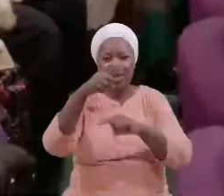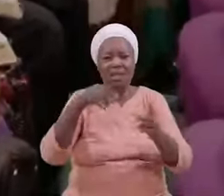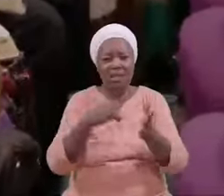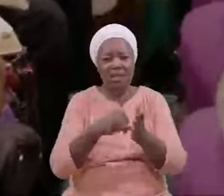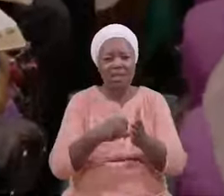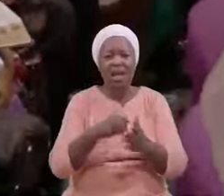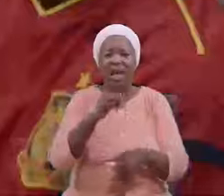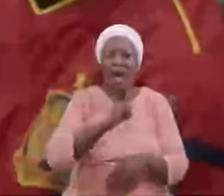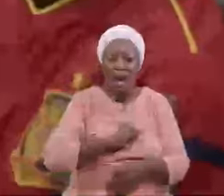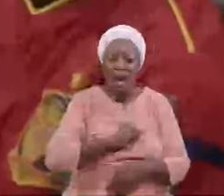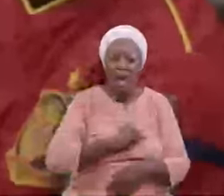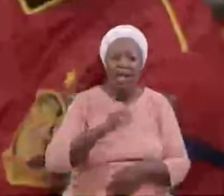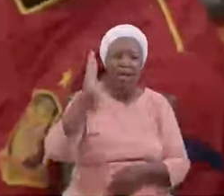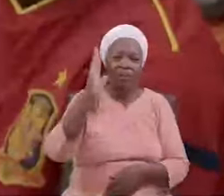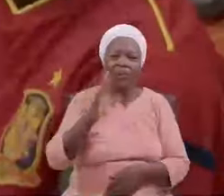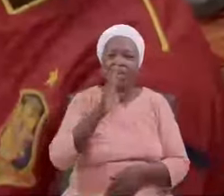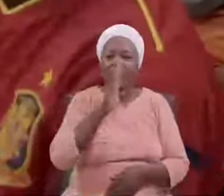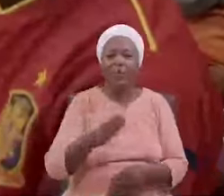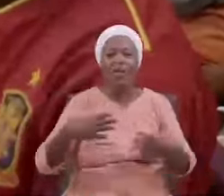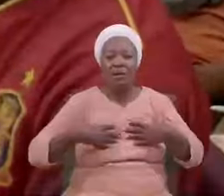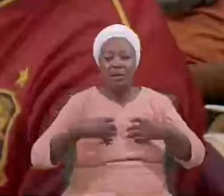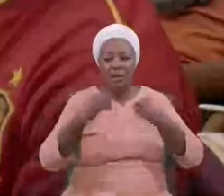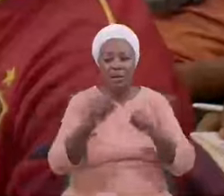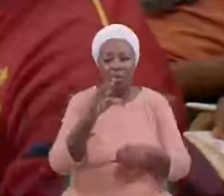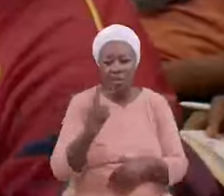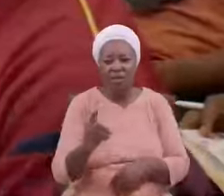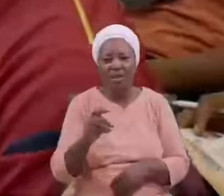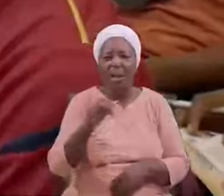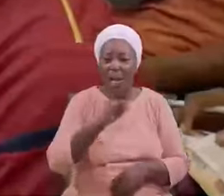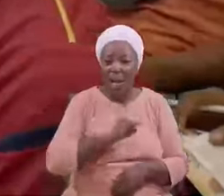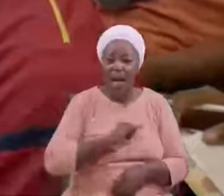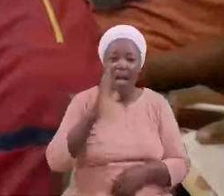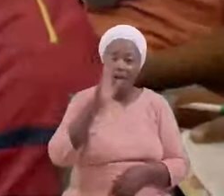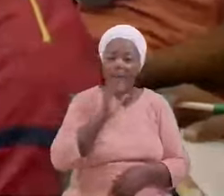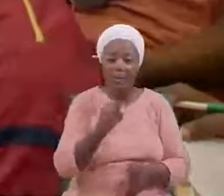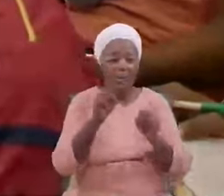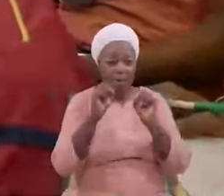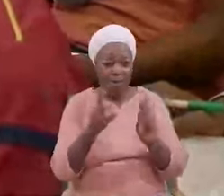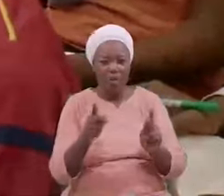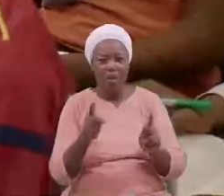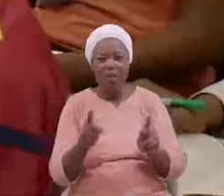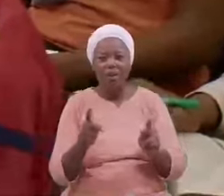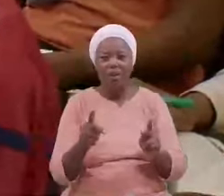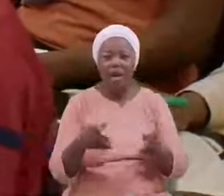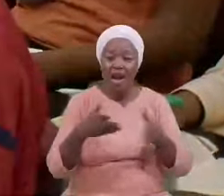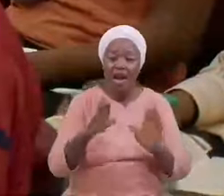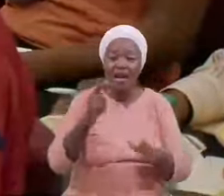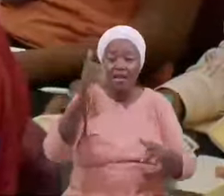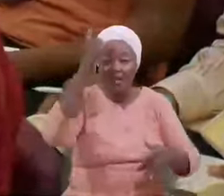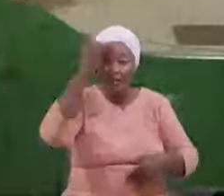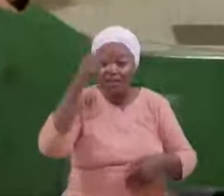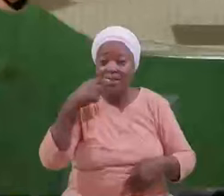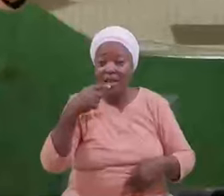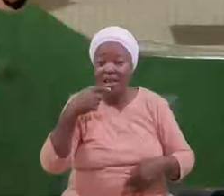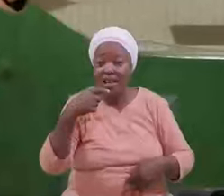portant. Je serai guéri. Que le malade dise, je suis guéri.